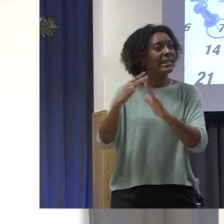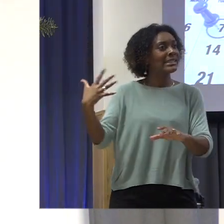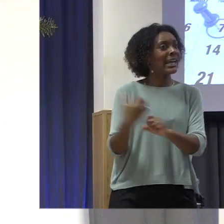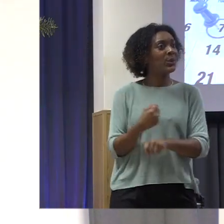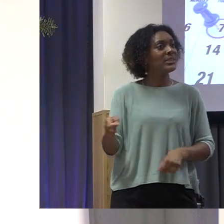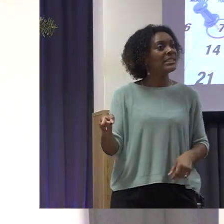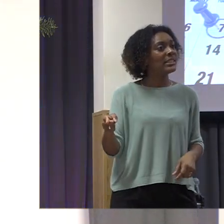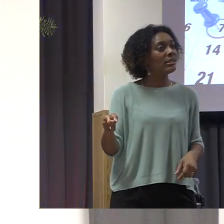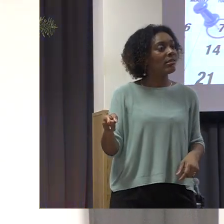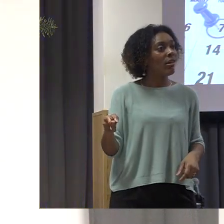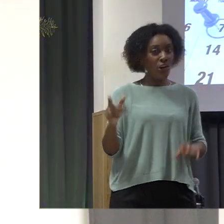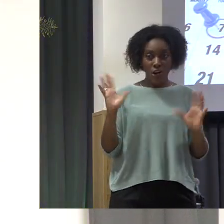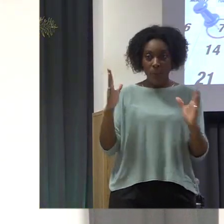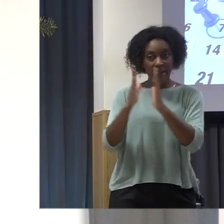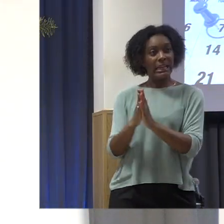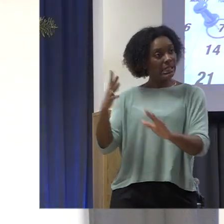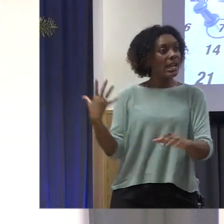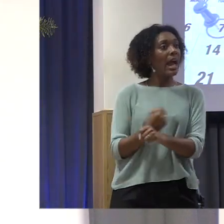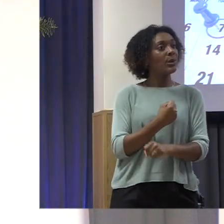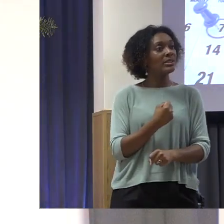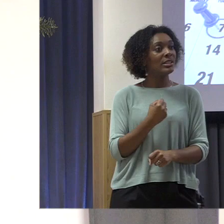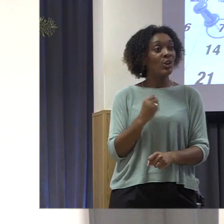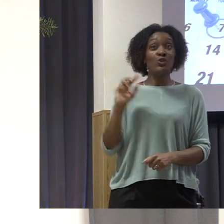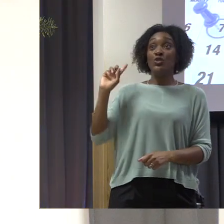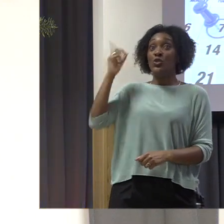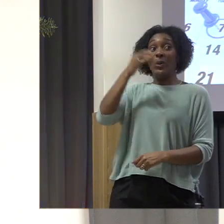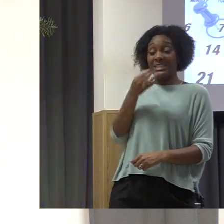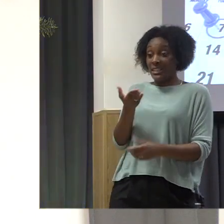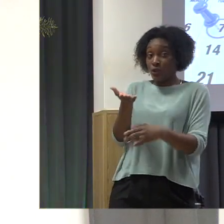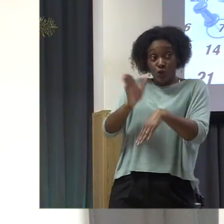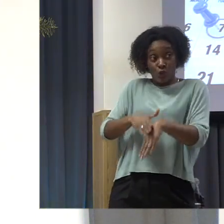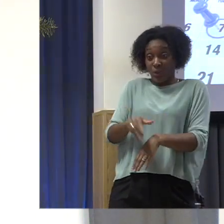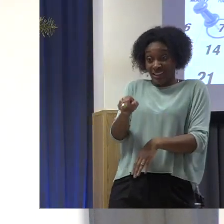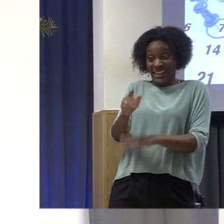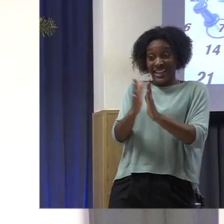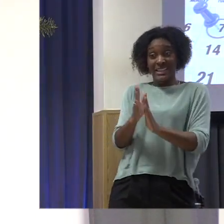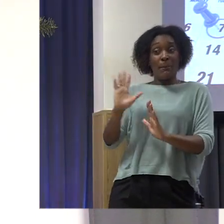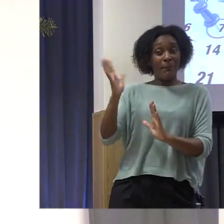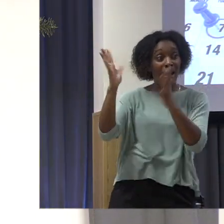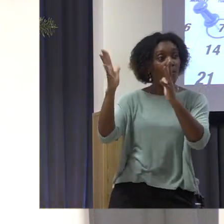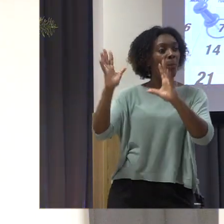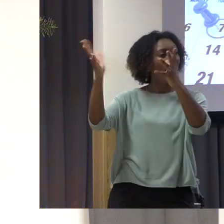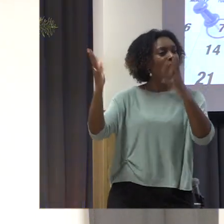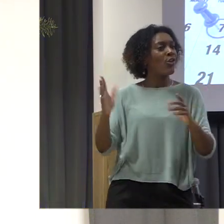pu recevoir un tel témoignage de la part de Dieu et de la part de tous ceux qui les observent?